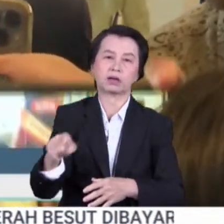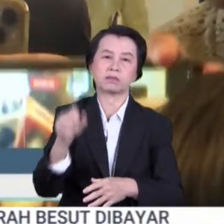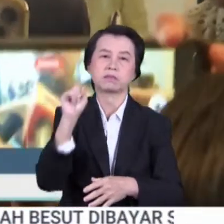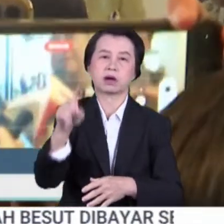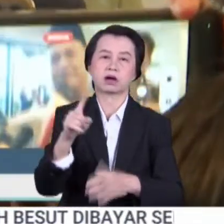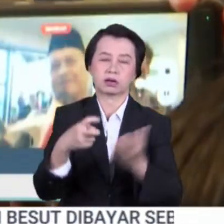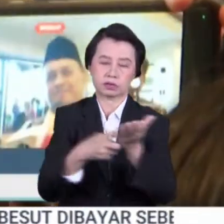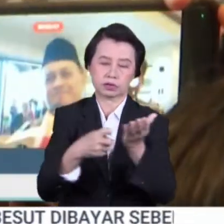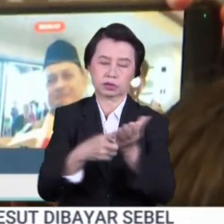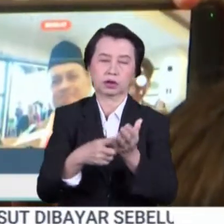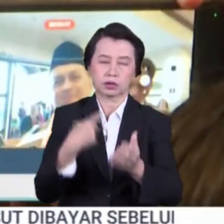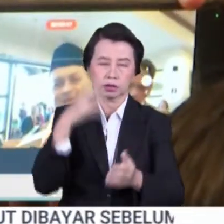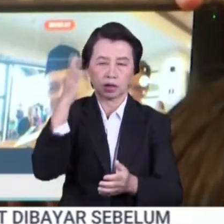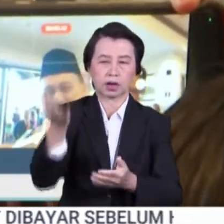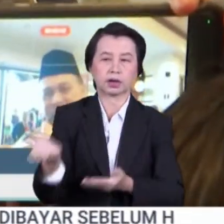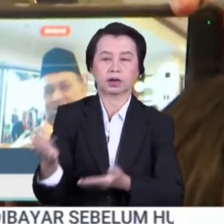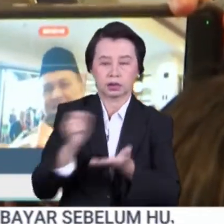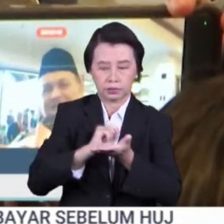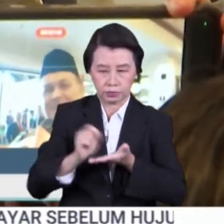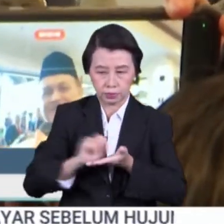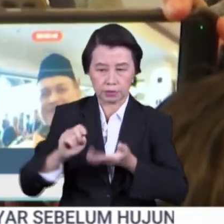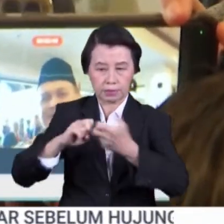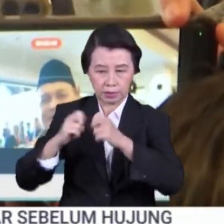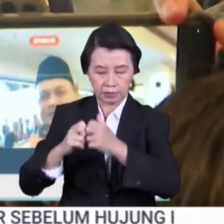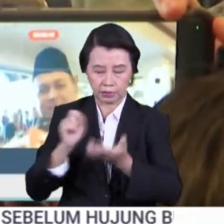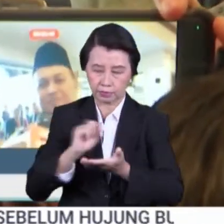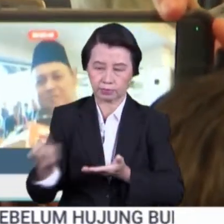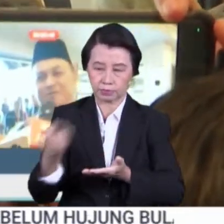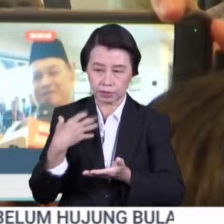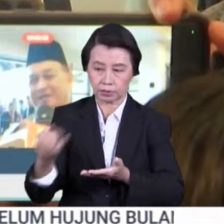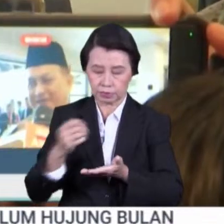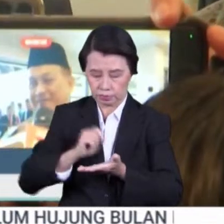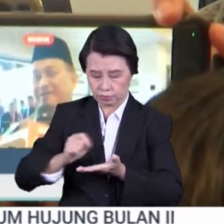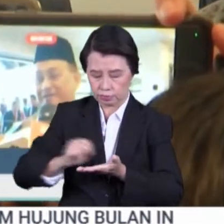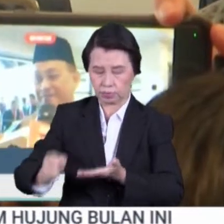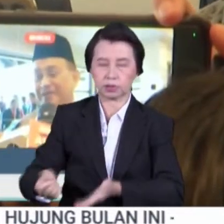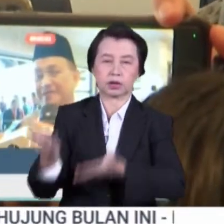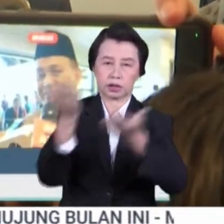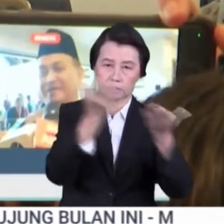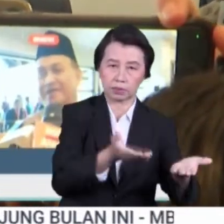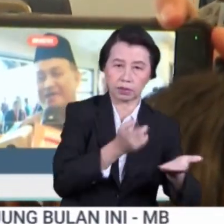kaji dan mengenal pasti apa cadangan. Ada beberapa cadangan